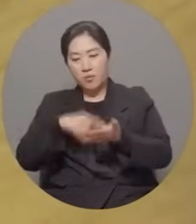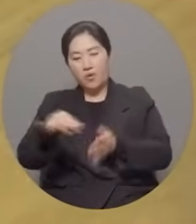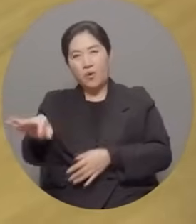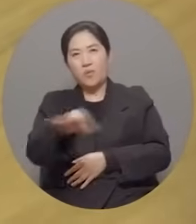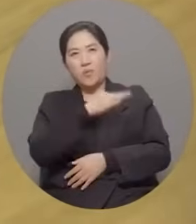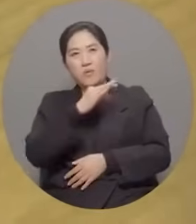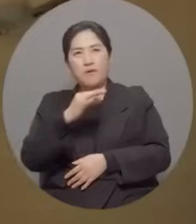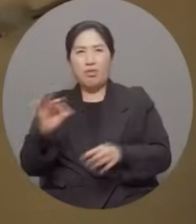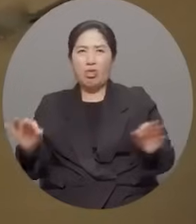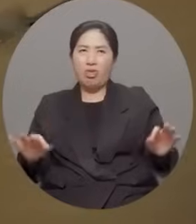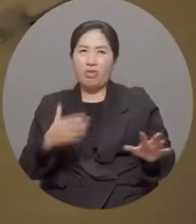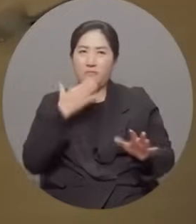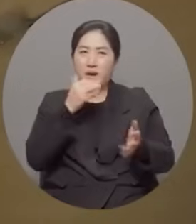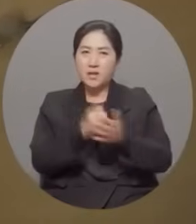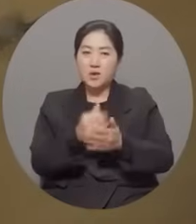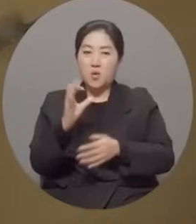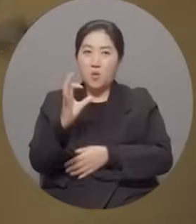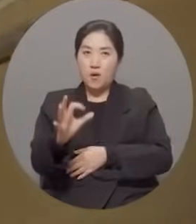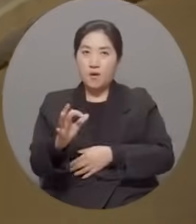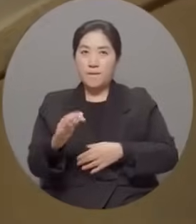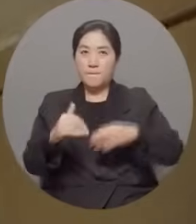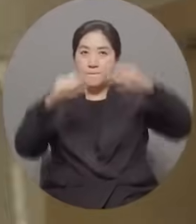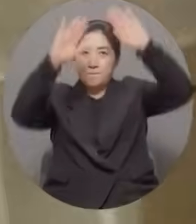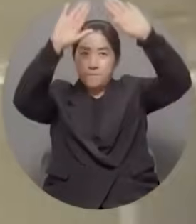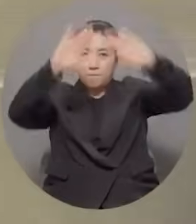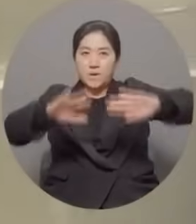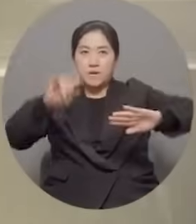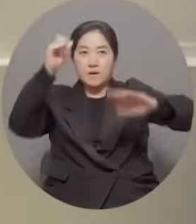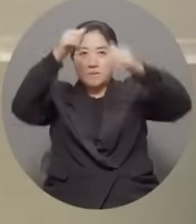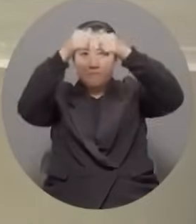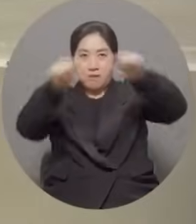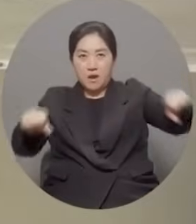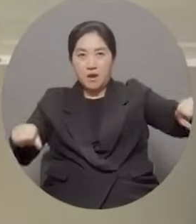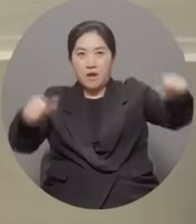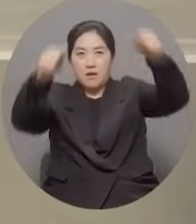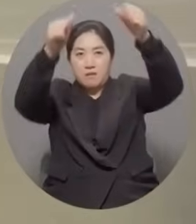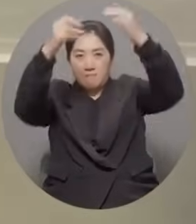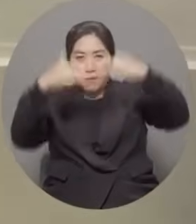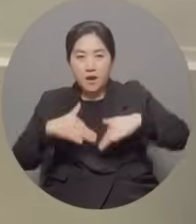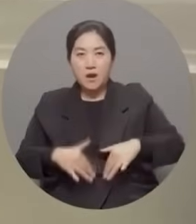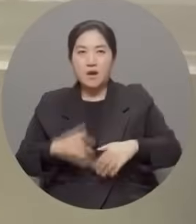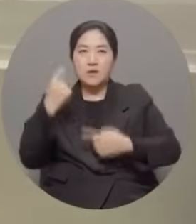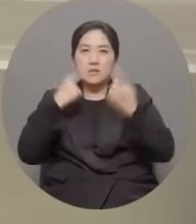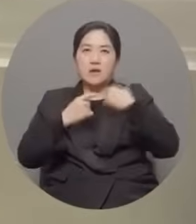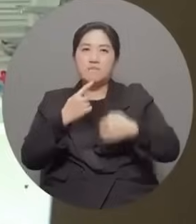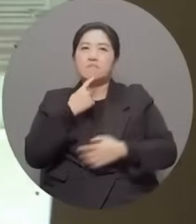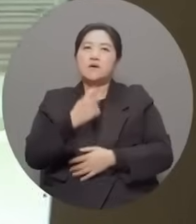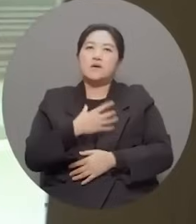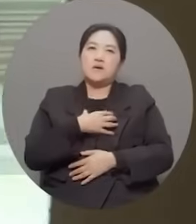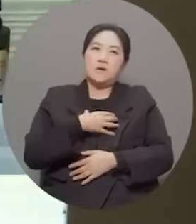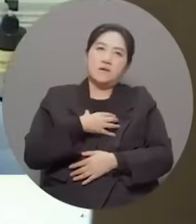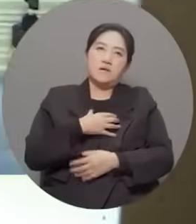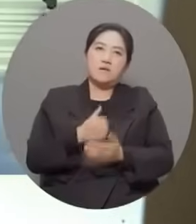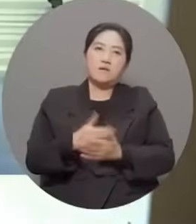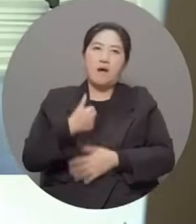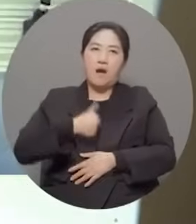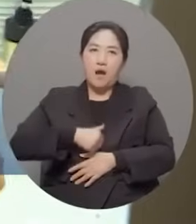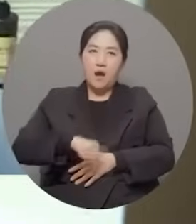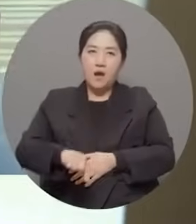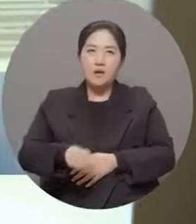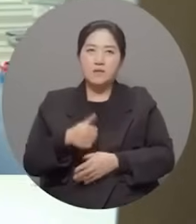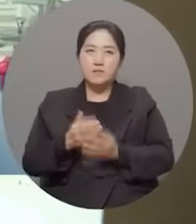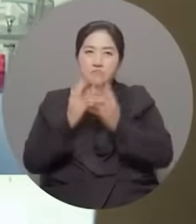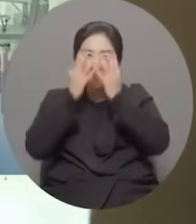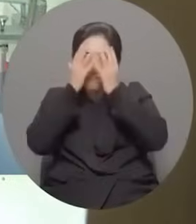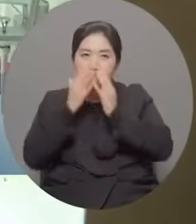뜯깁니다. 화장실에선 벽면 타일이 갑자기 떨어져 입주자가 다칠 뻔하기도 했습니다. 우리 아들이 여기서